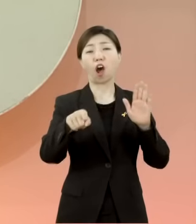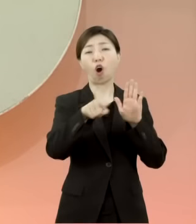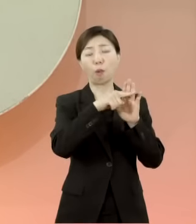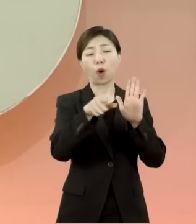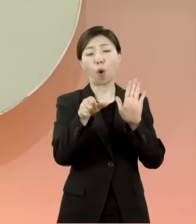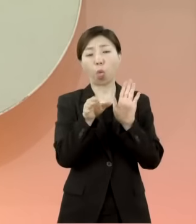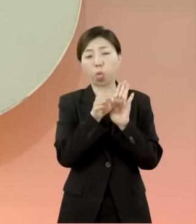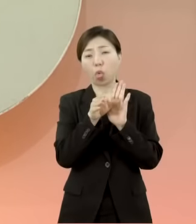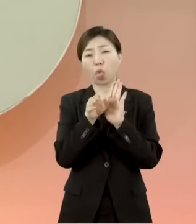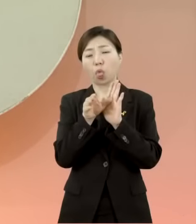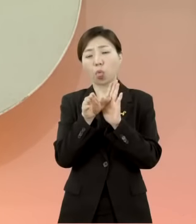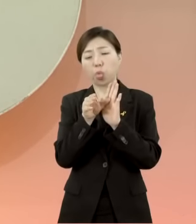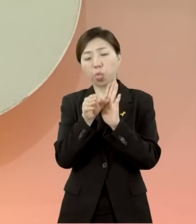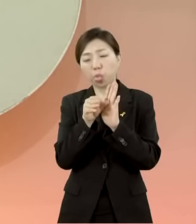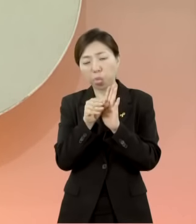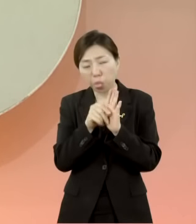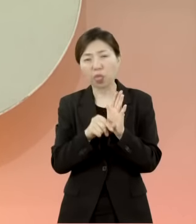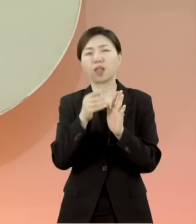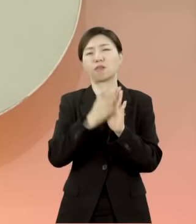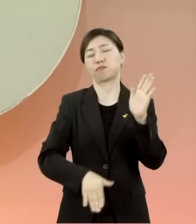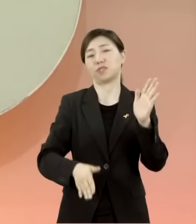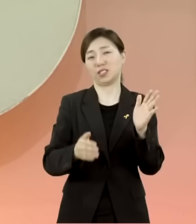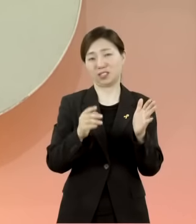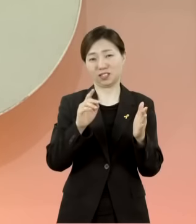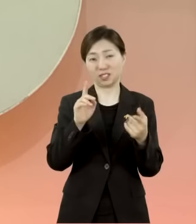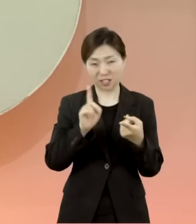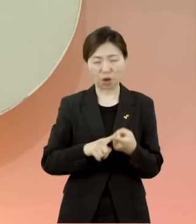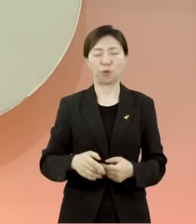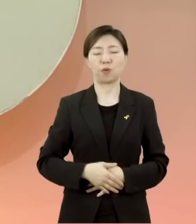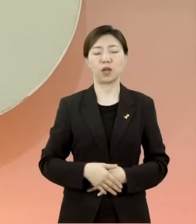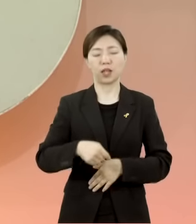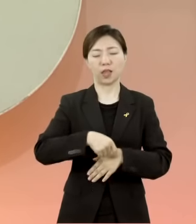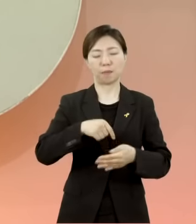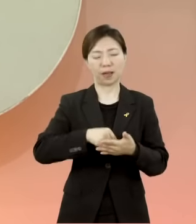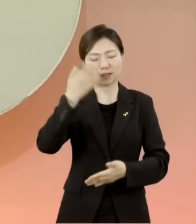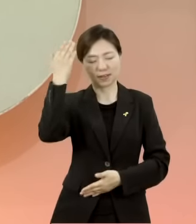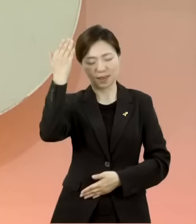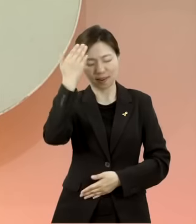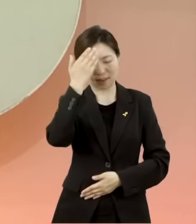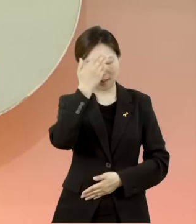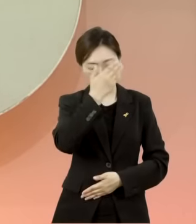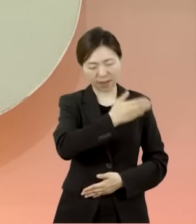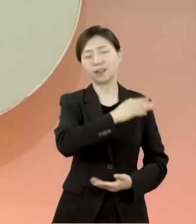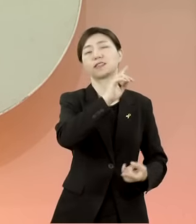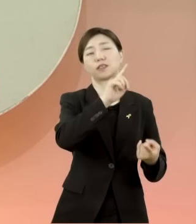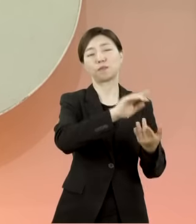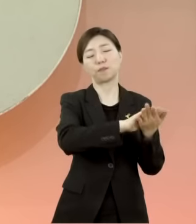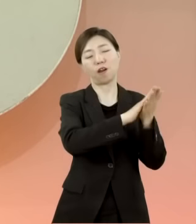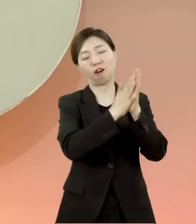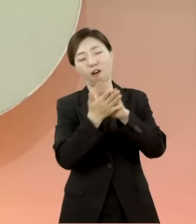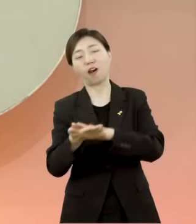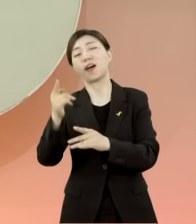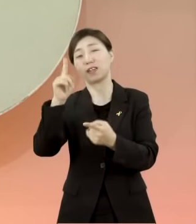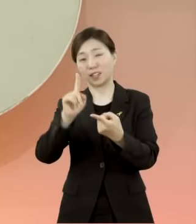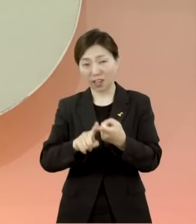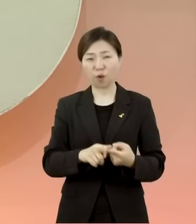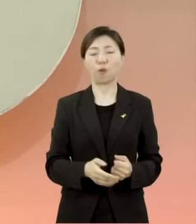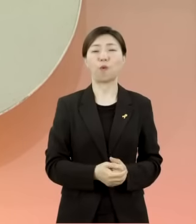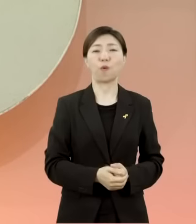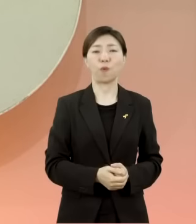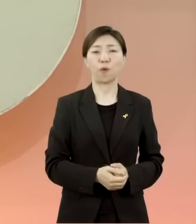소멸되지는만큼 내 마음이 맑아지면 맑아지는만큼 불보살님과 점점